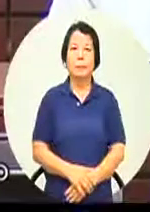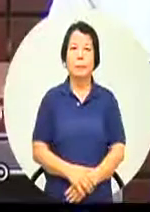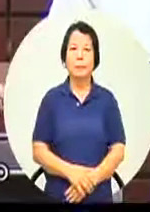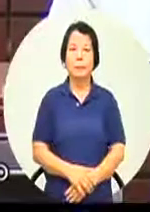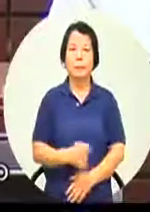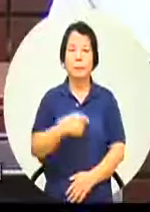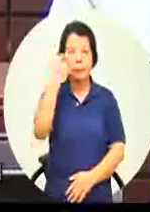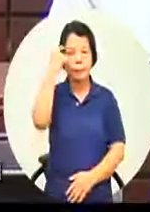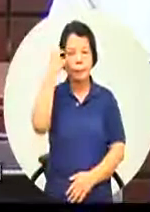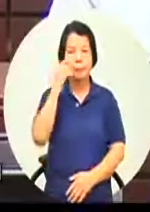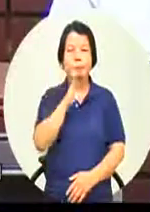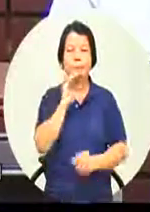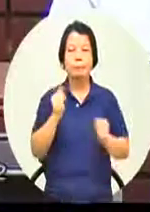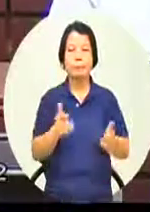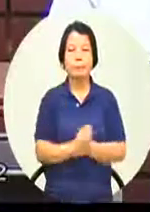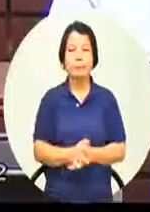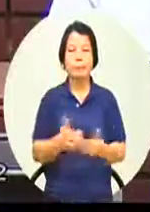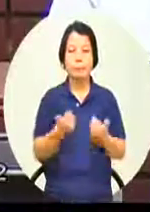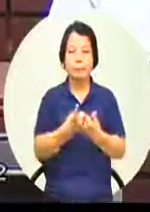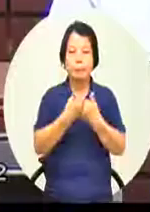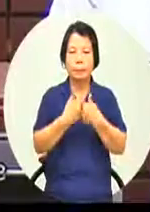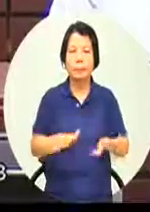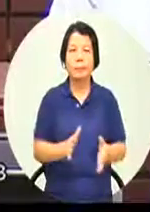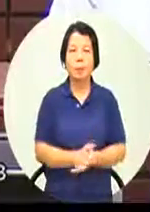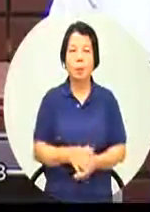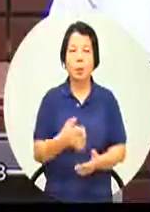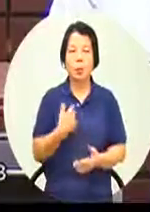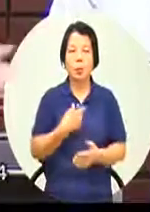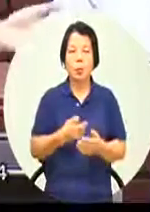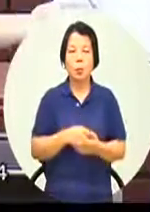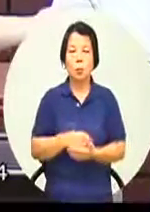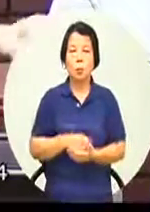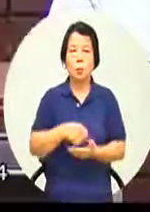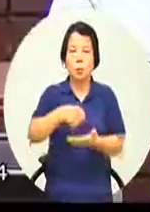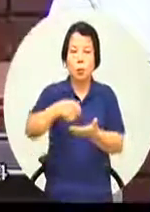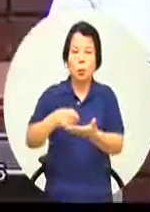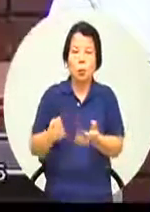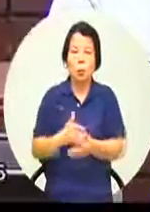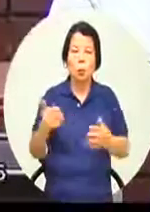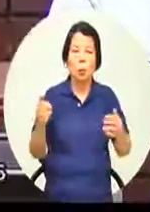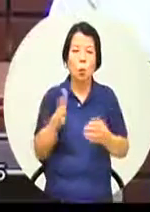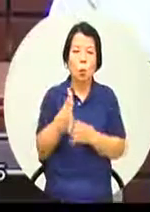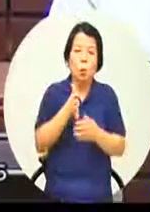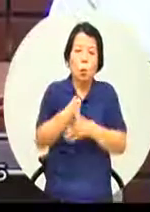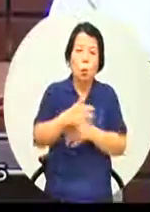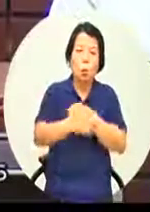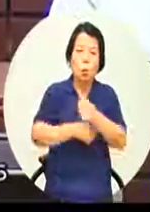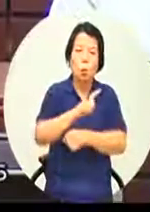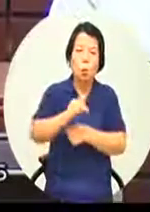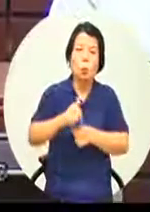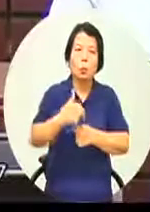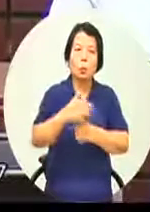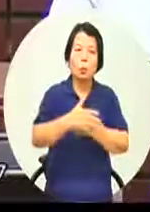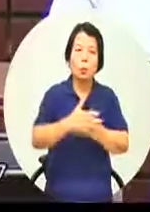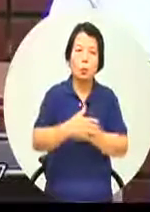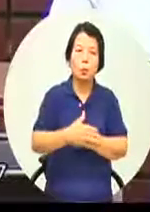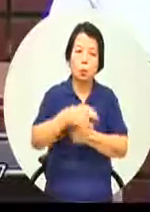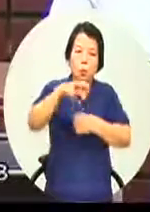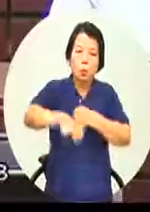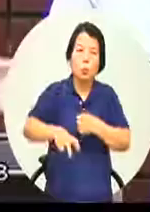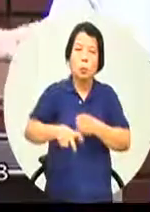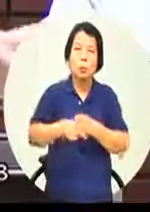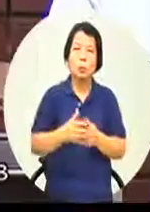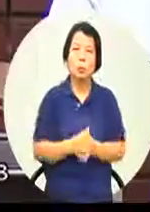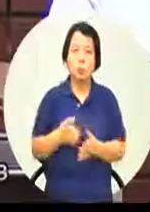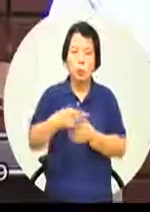我想是不是事后的话，还是我给陈议员一个，因为我问一下我们动保处，但比较专业，他们怎样去研议，